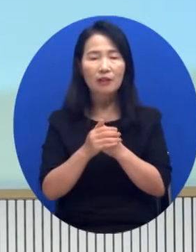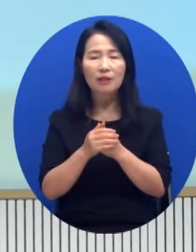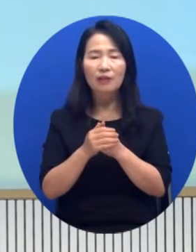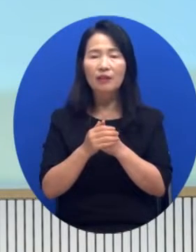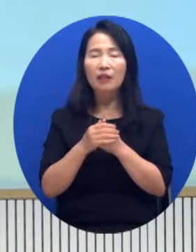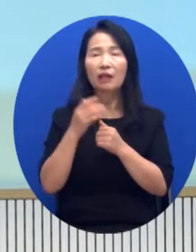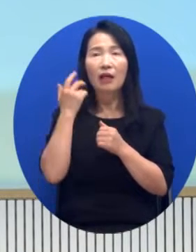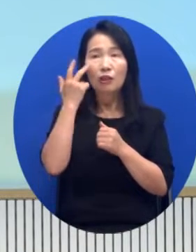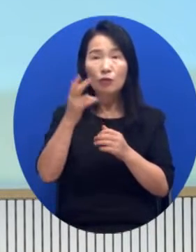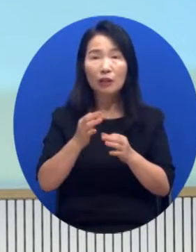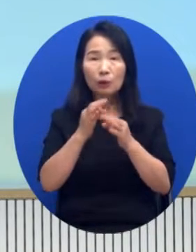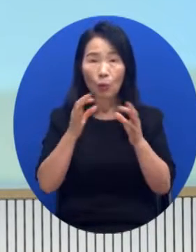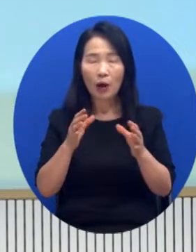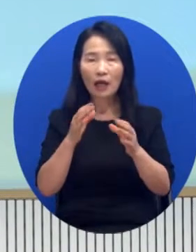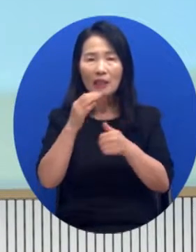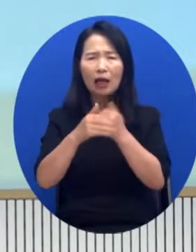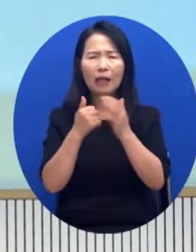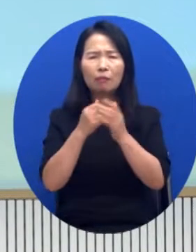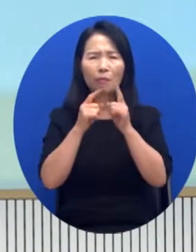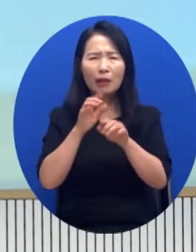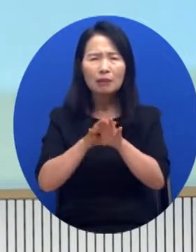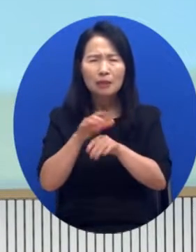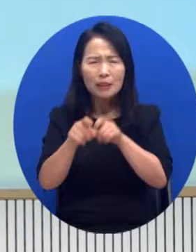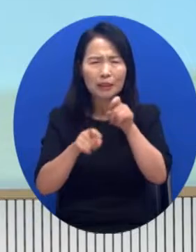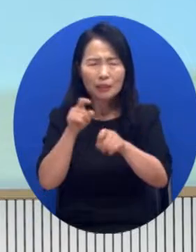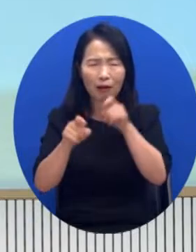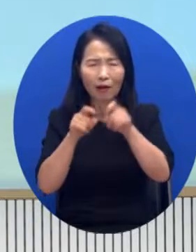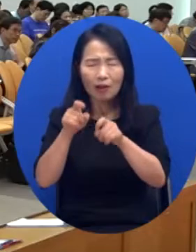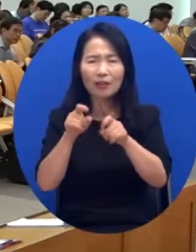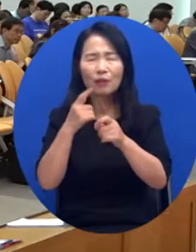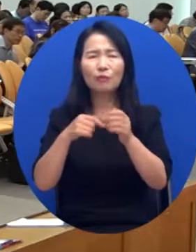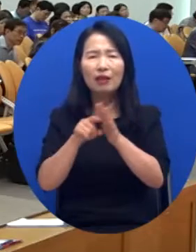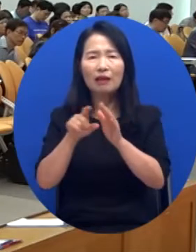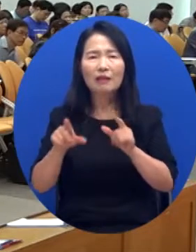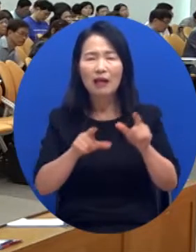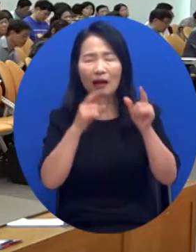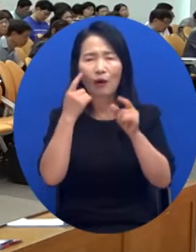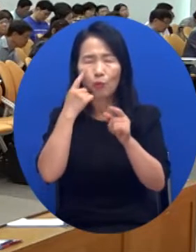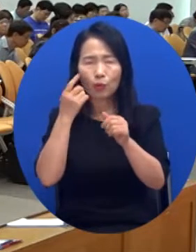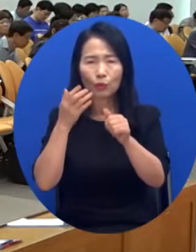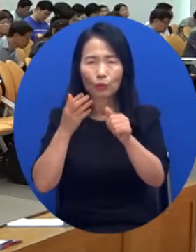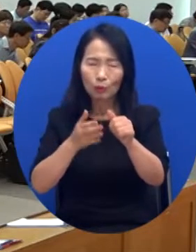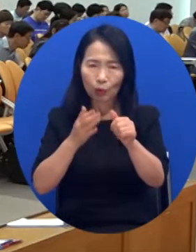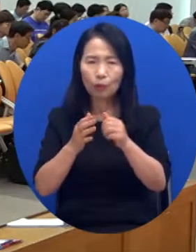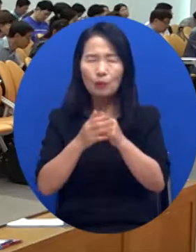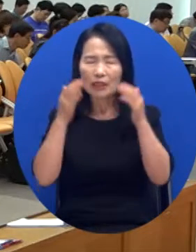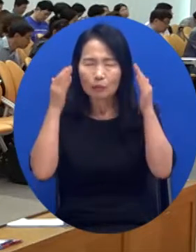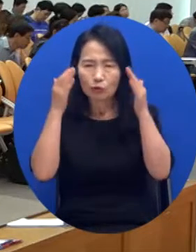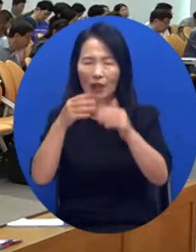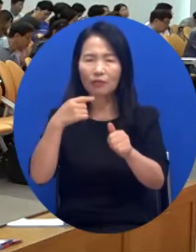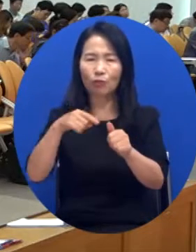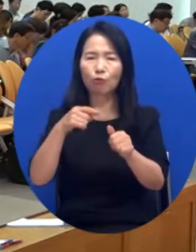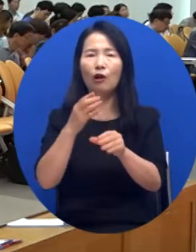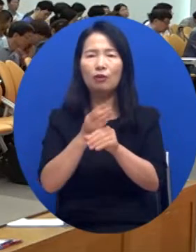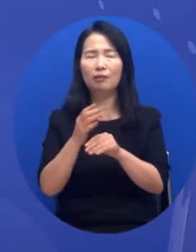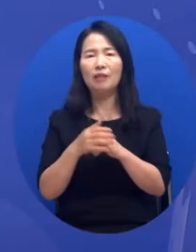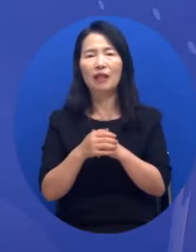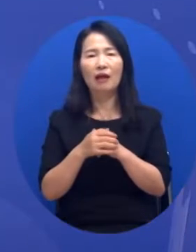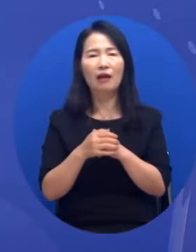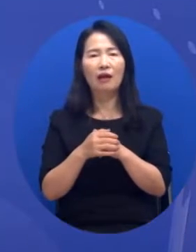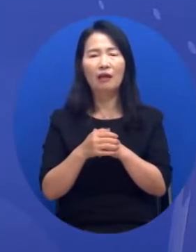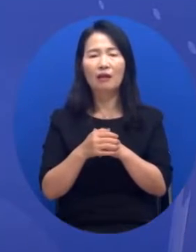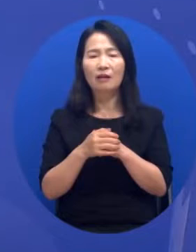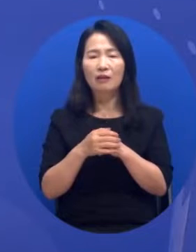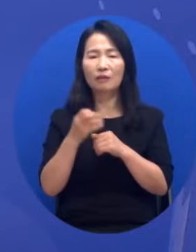말씀 붙들고 한번 실천해보고 순종해보고 살아볼 수 있는 그런 부분에 좀 집중하고 있습니다. 예.